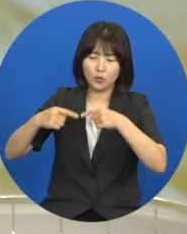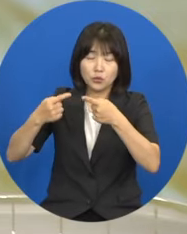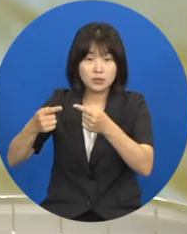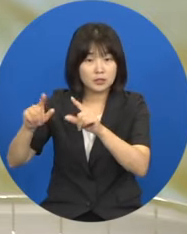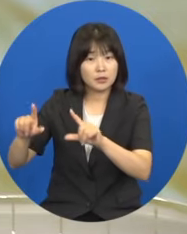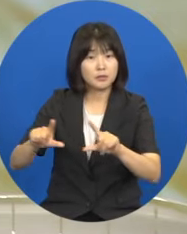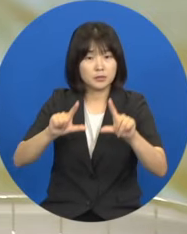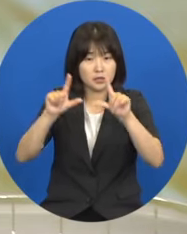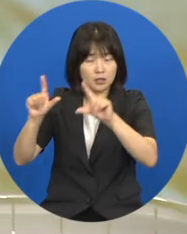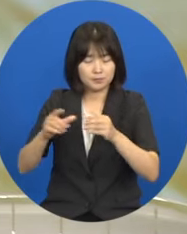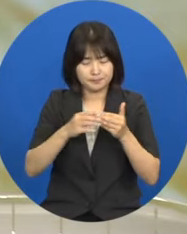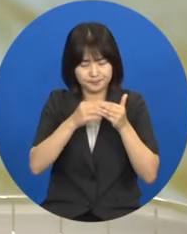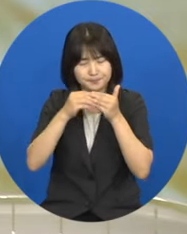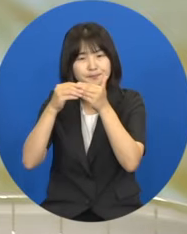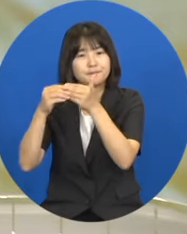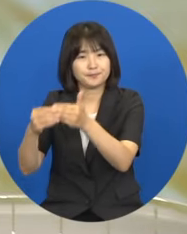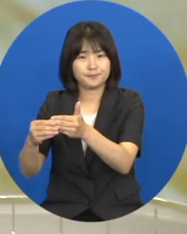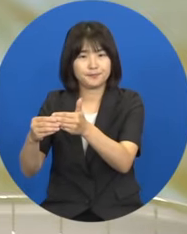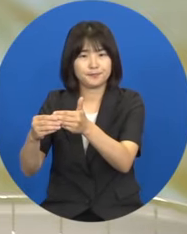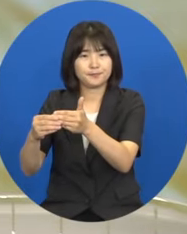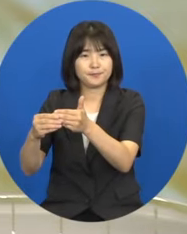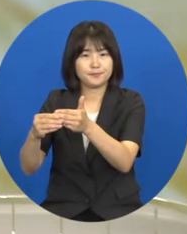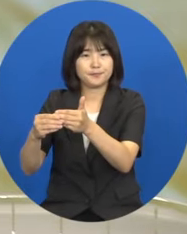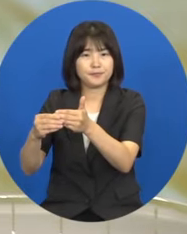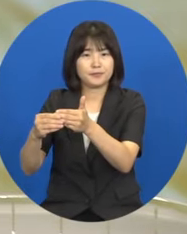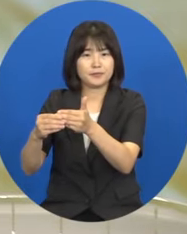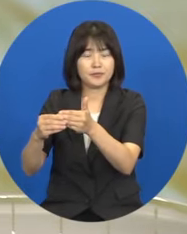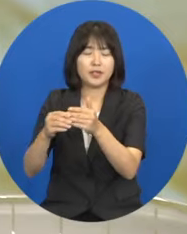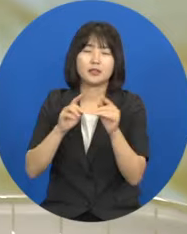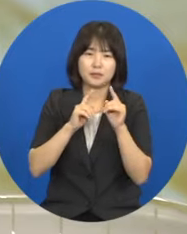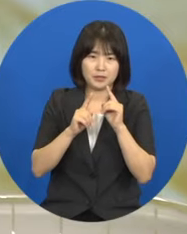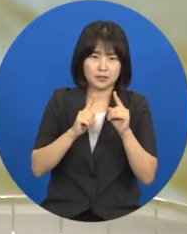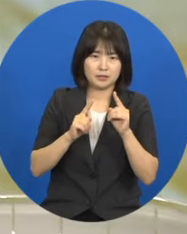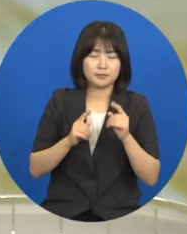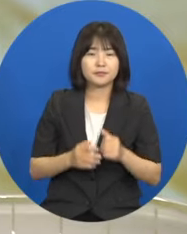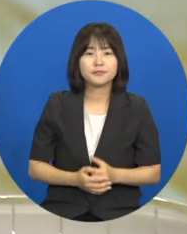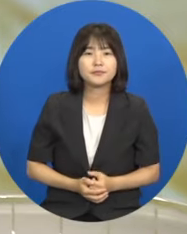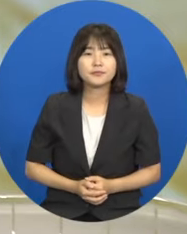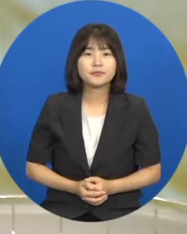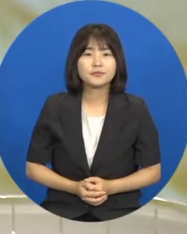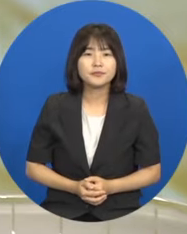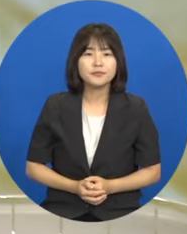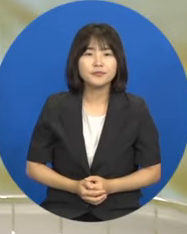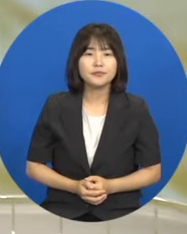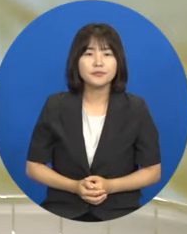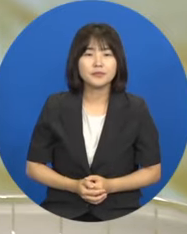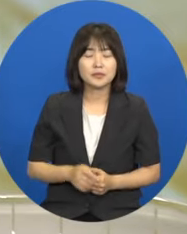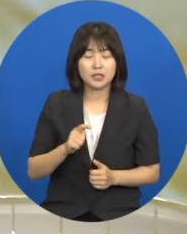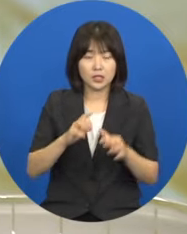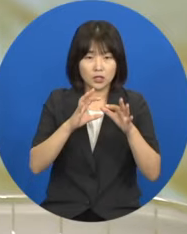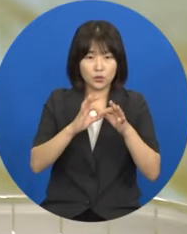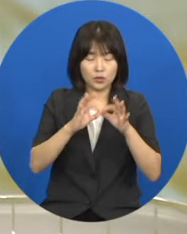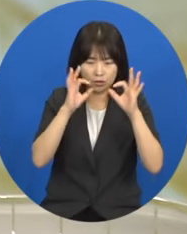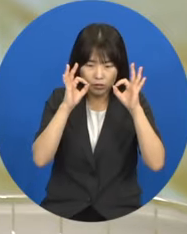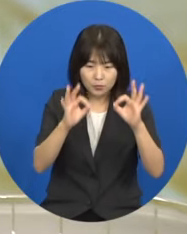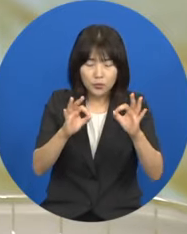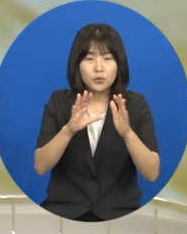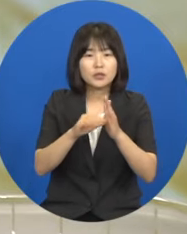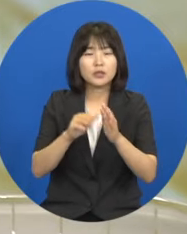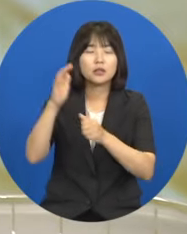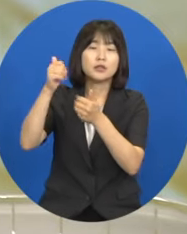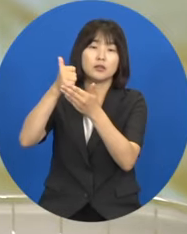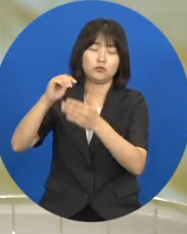삶으로 이끄신다라는 말씀이 되겠습니다. 여러분, 이를 통해 보았을 때 하나님은 우리